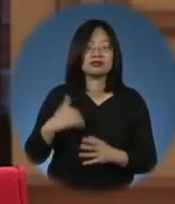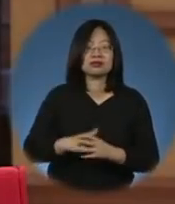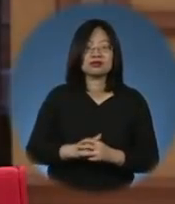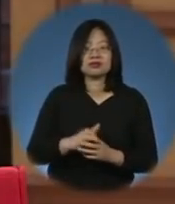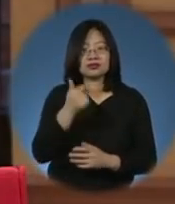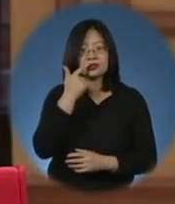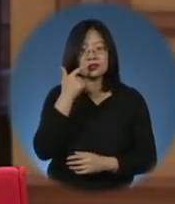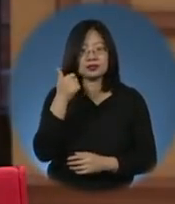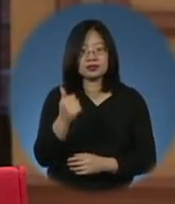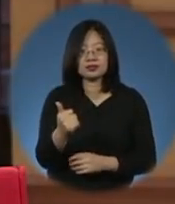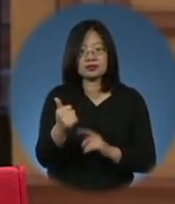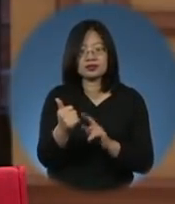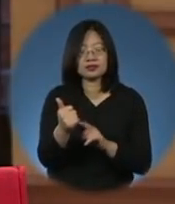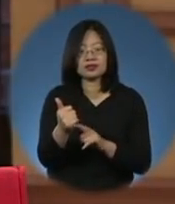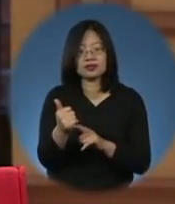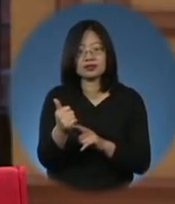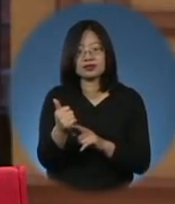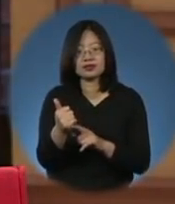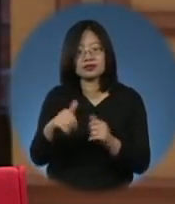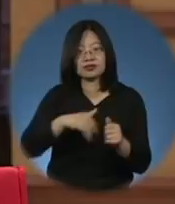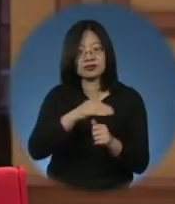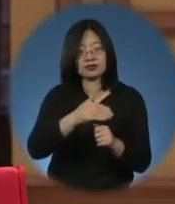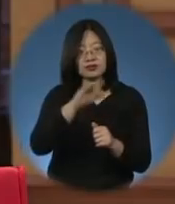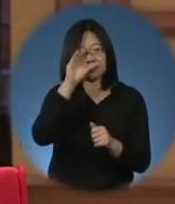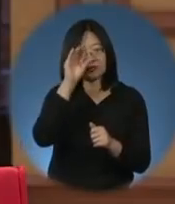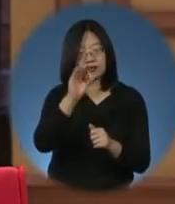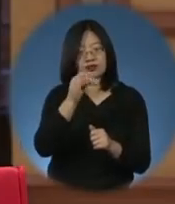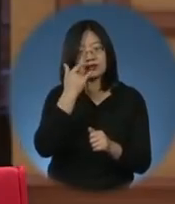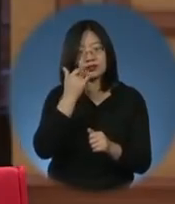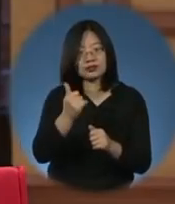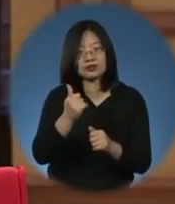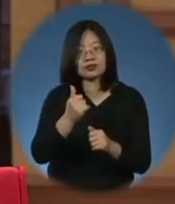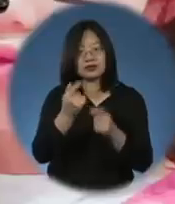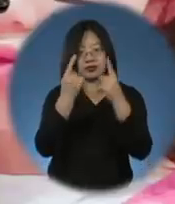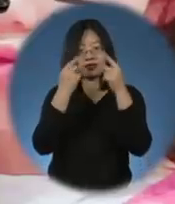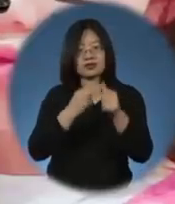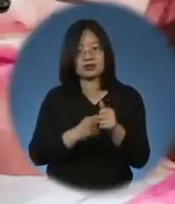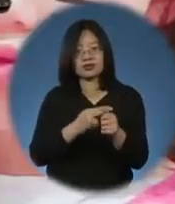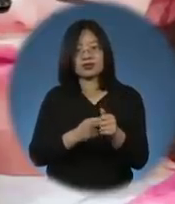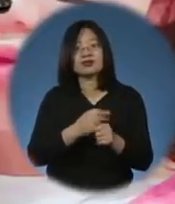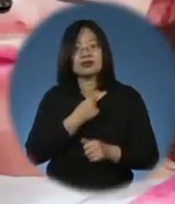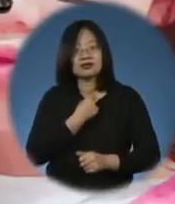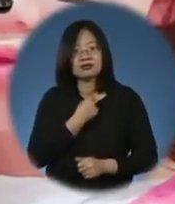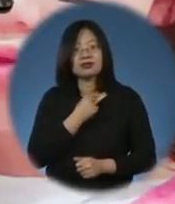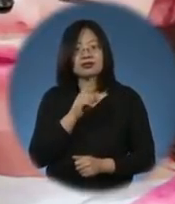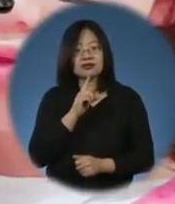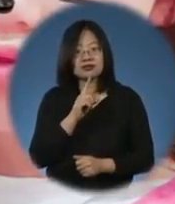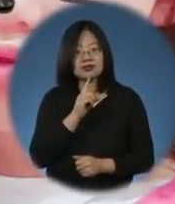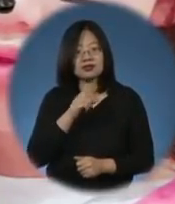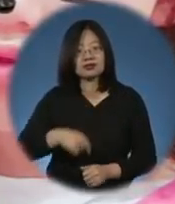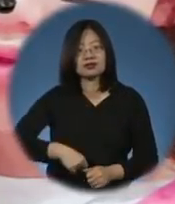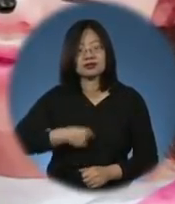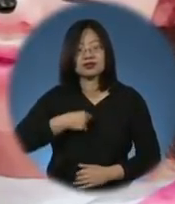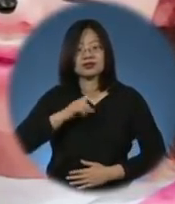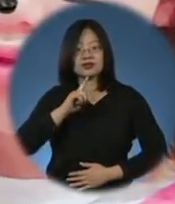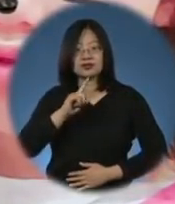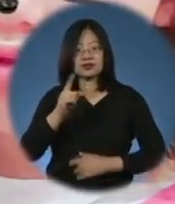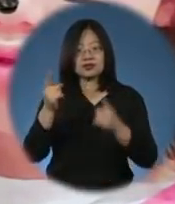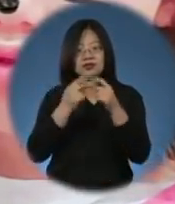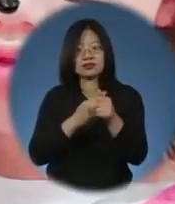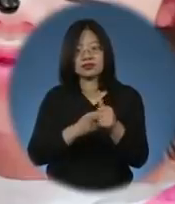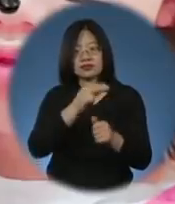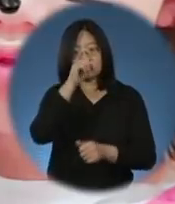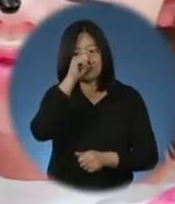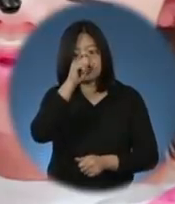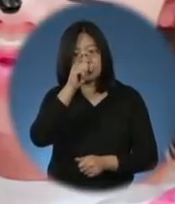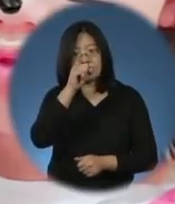이제 아빠가 아무래도 주변에서 보는 게 아빠니까 교수를 교수, 하겠다고. 대학 교수. 예. 근데 사실 저는 대학 교수도